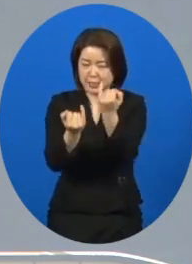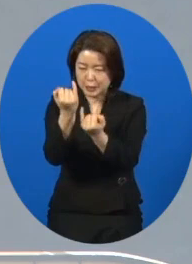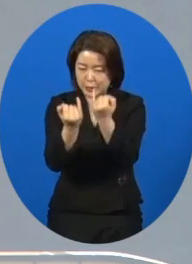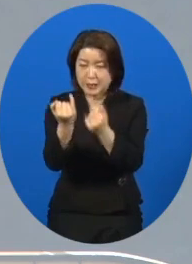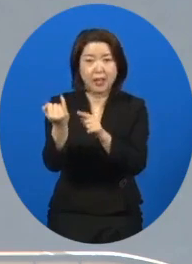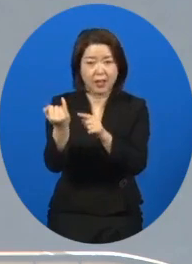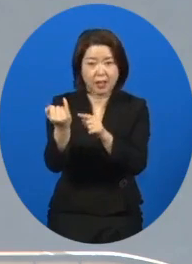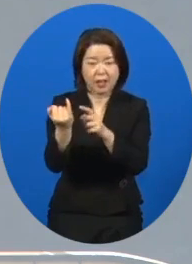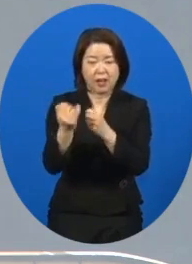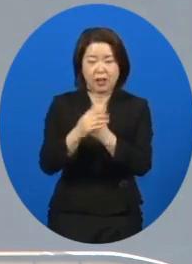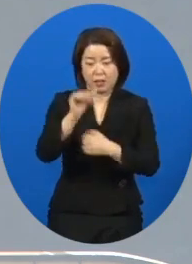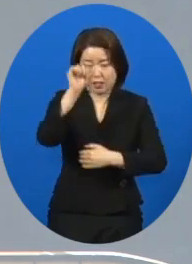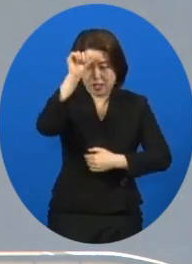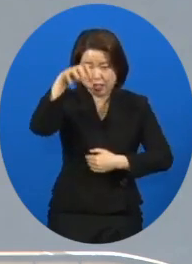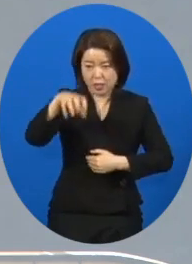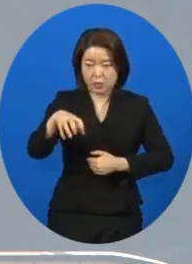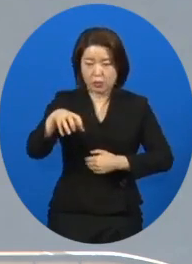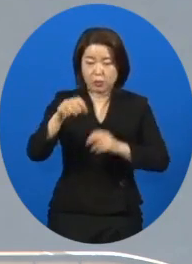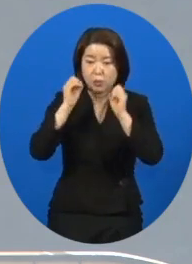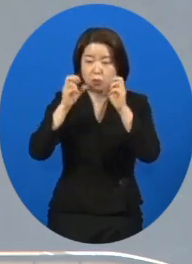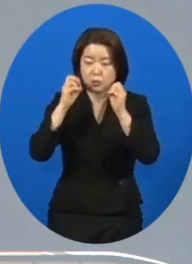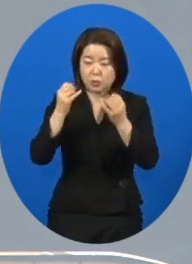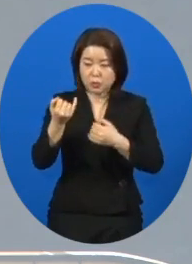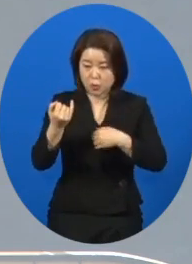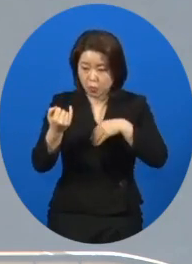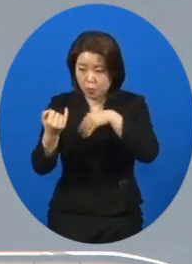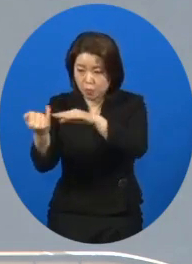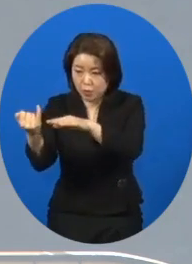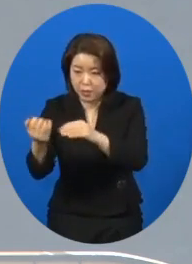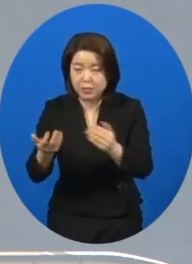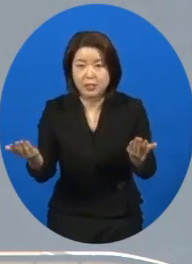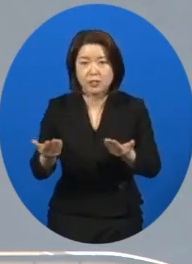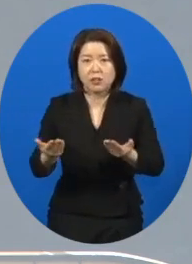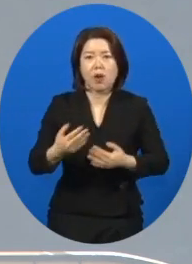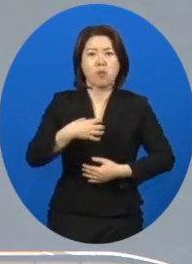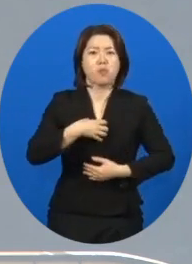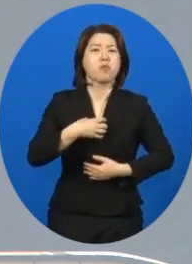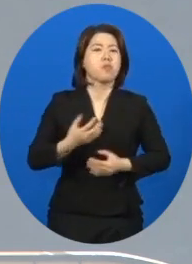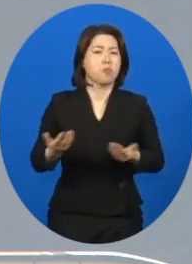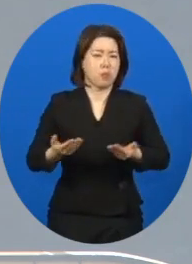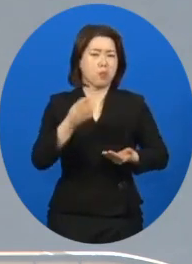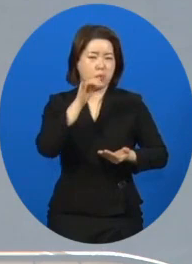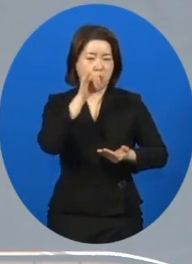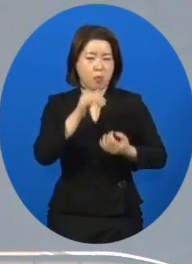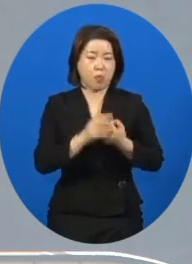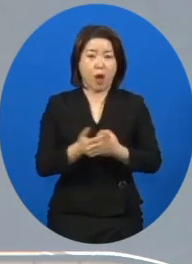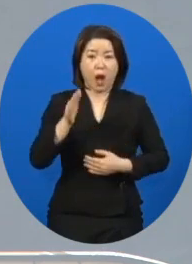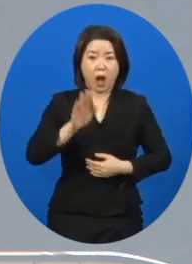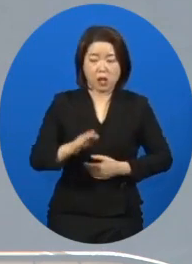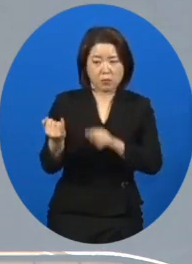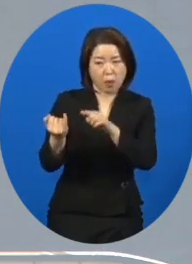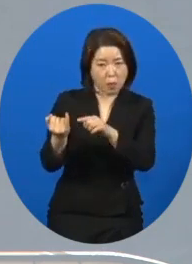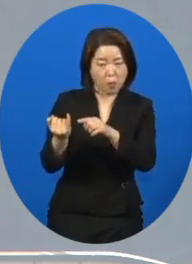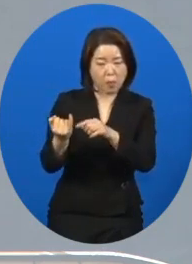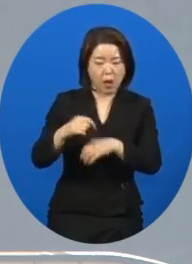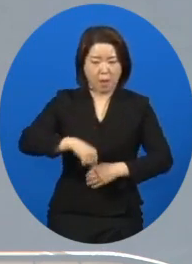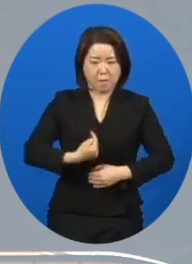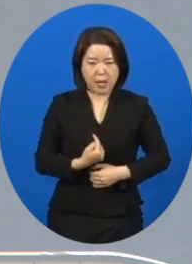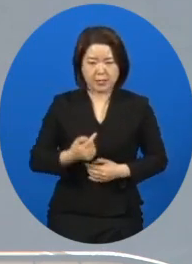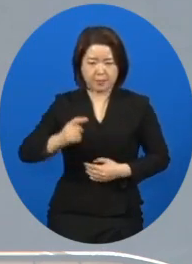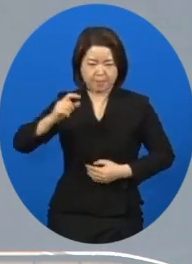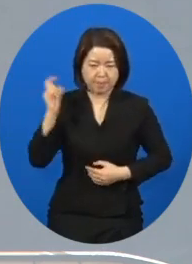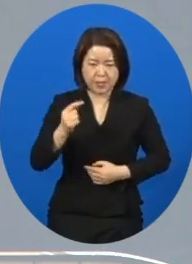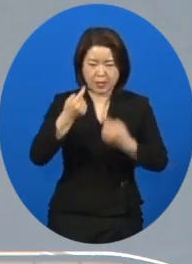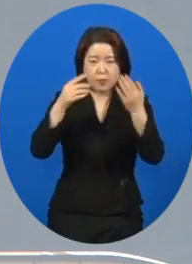자매를 인도로 선교사로 보내는 것은 참 위험하기도 한 일입니다. 그렇지만 본인이 너무 강한 확신을